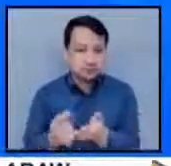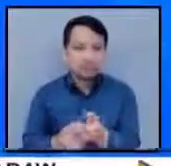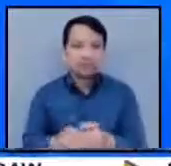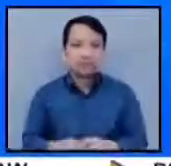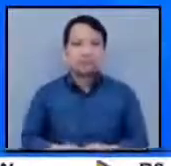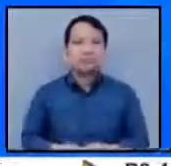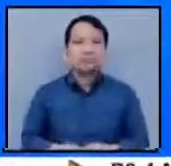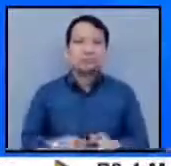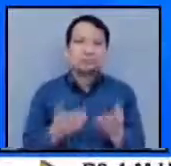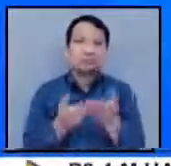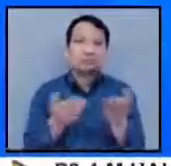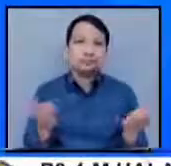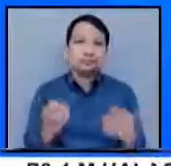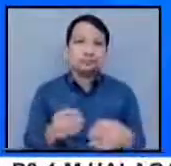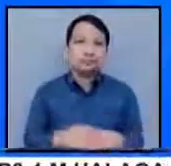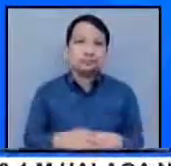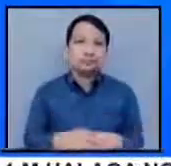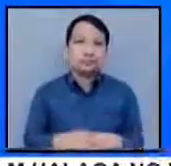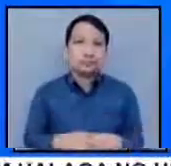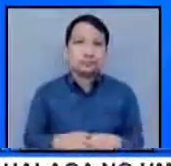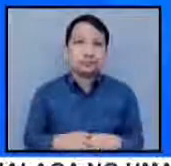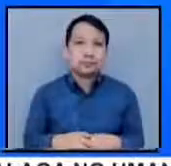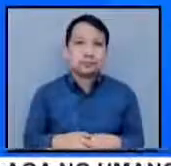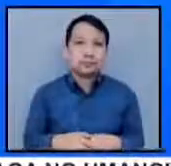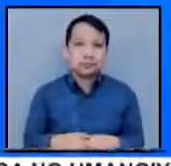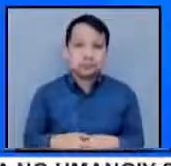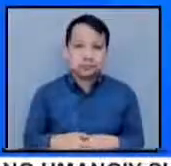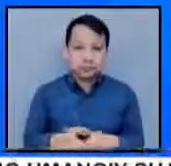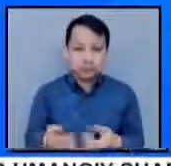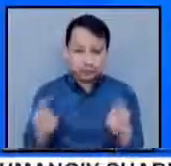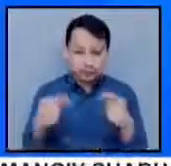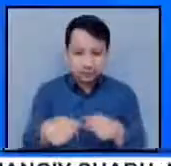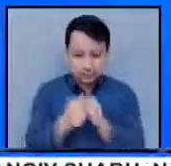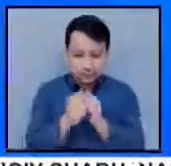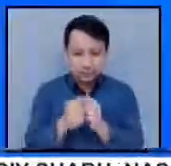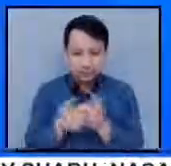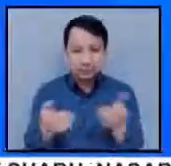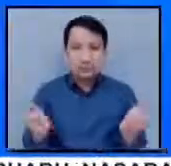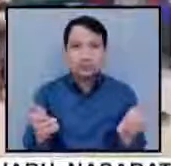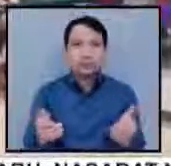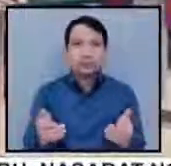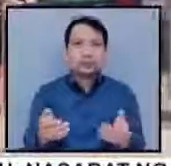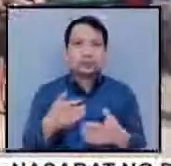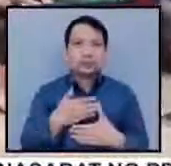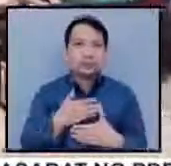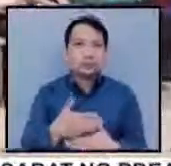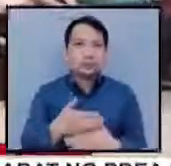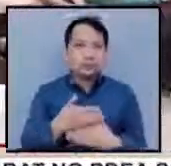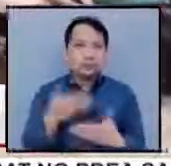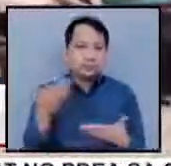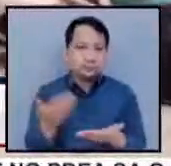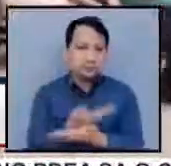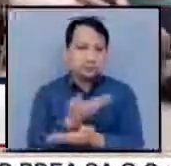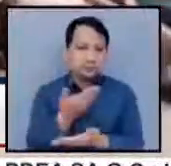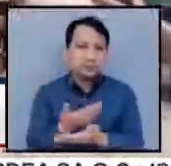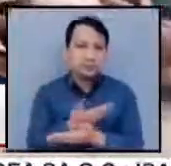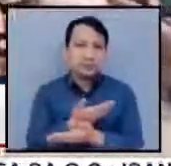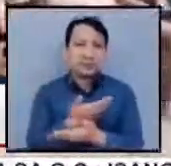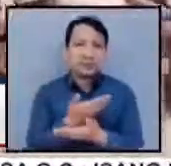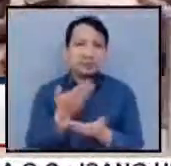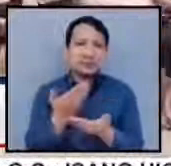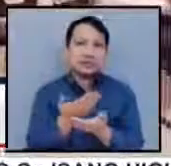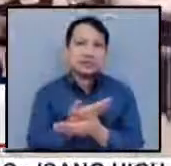English, to coming here to be with you is really a breath of fresh air. Pinasalamatan ng Pangulo ang